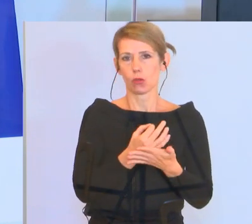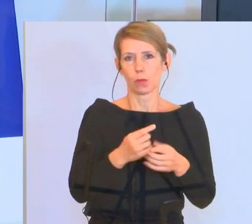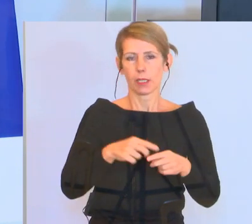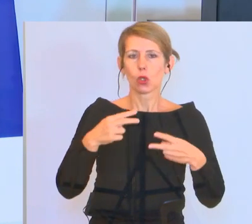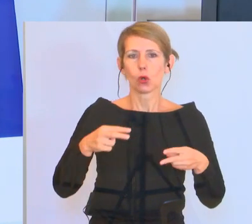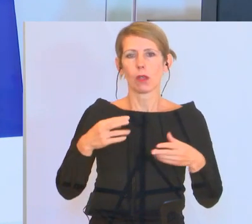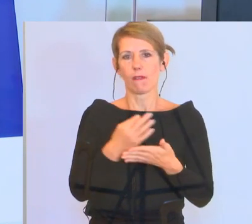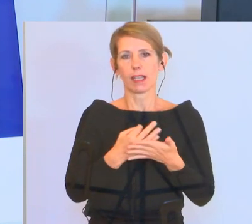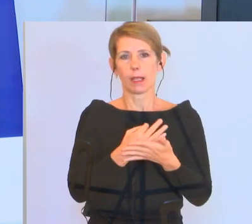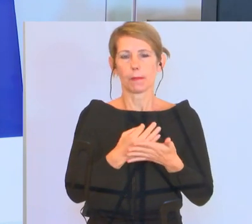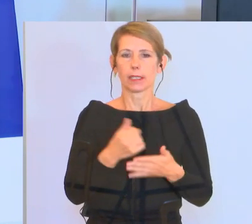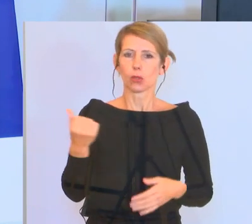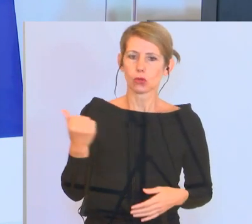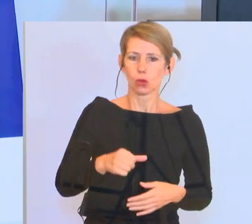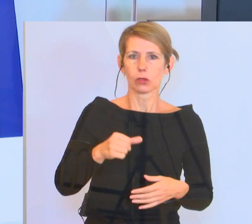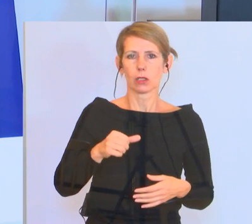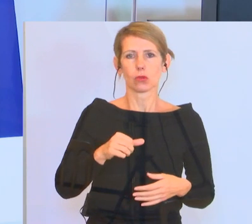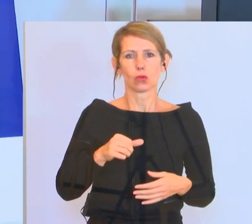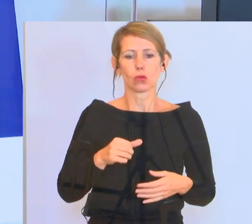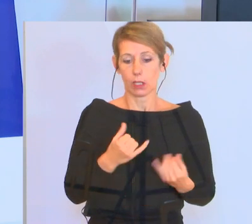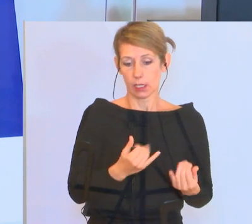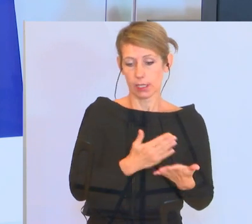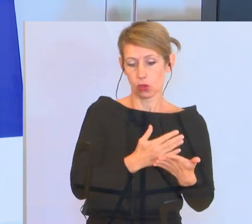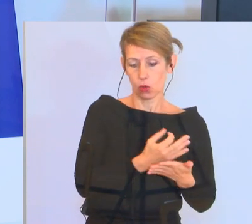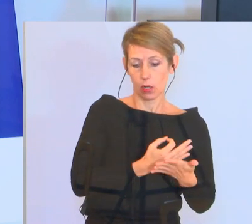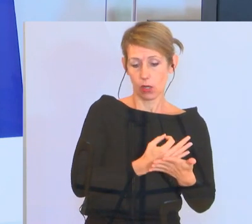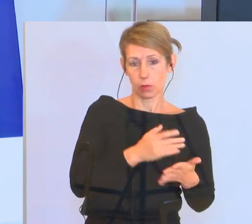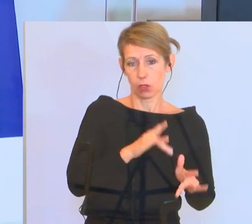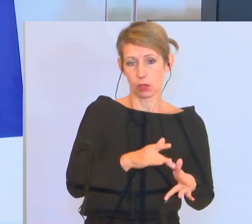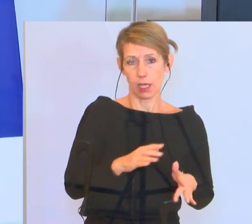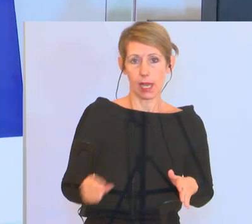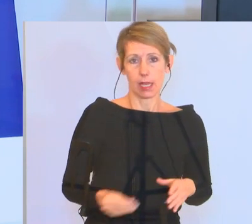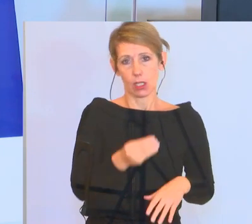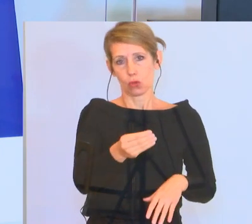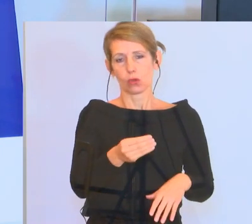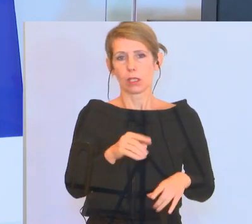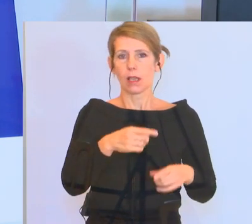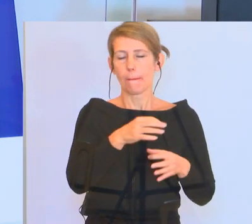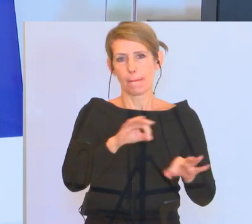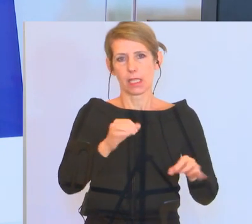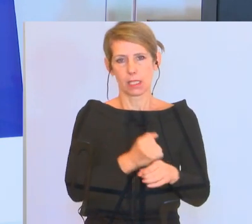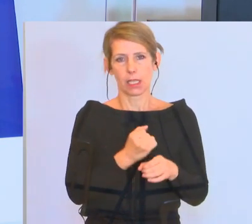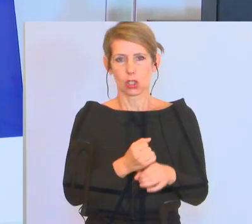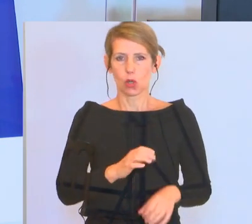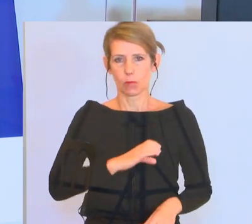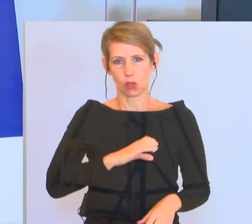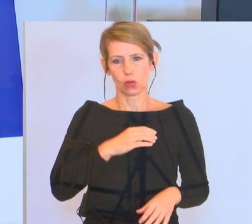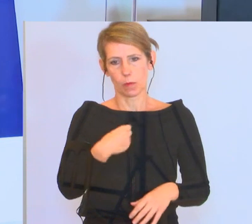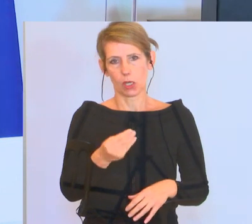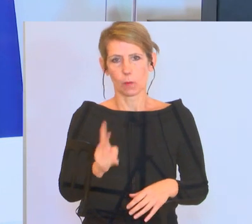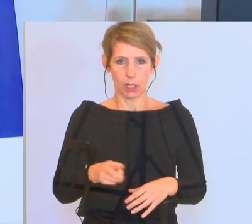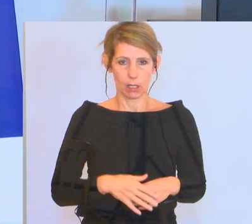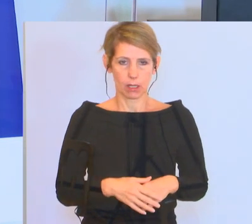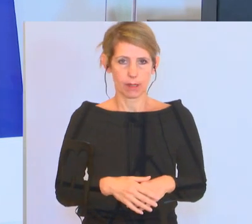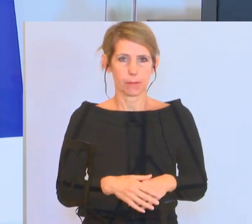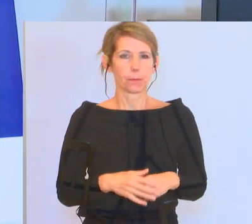noch zusätzlich zur bestehenden Ausbildung hier ermöglichen, damit sie eben dann bessere Jobchancen noch haben. Hier